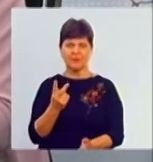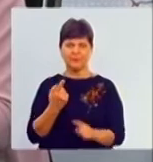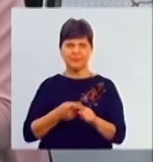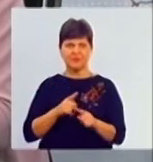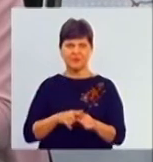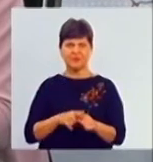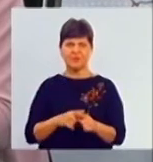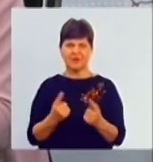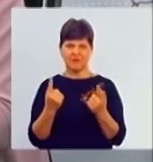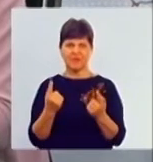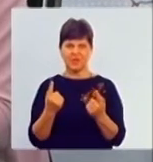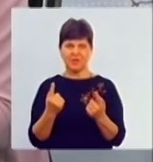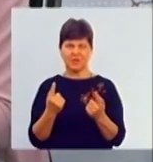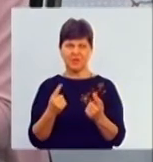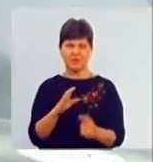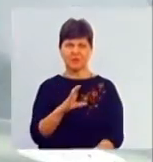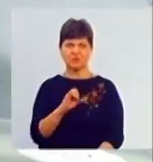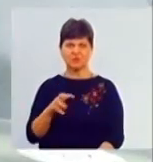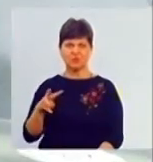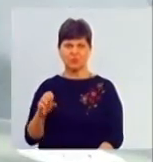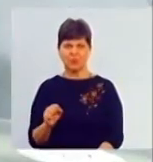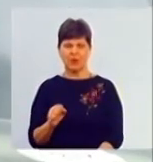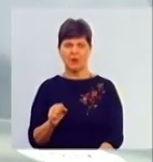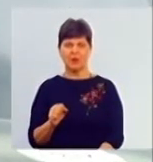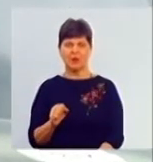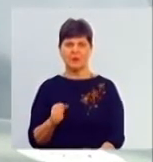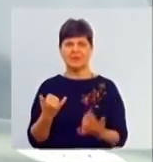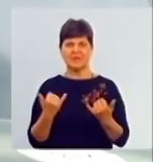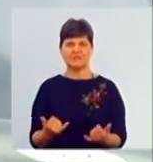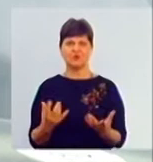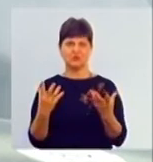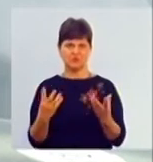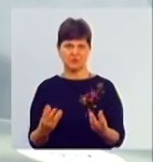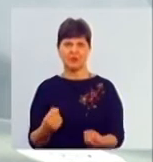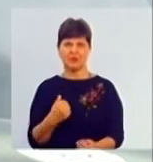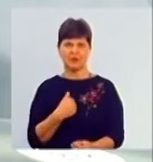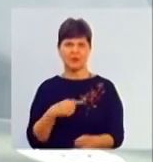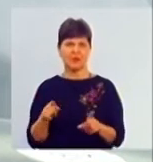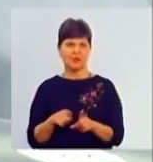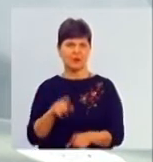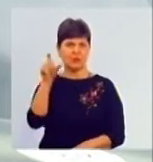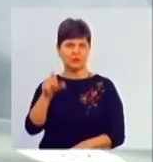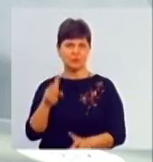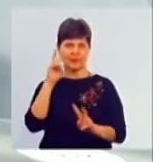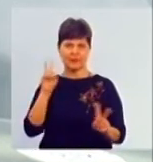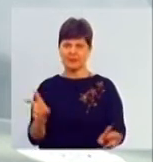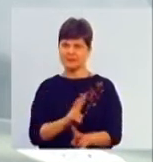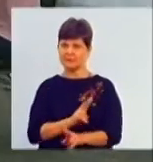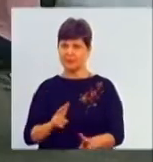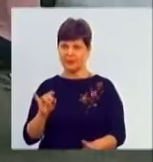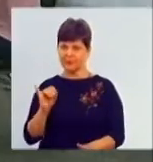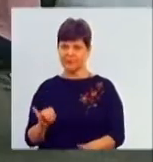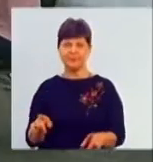досить велика сума. Ну, на сьогоднішній день я таких людей не знаю, тому що